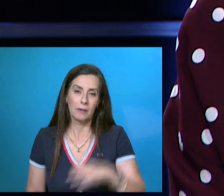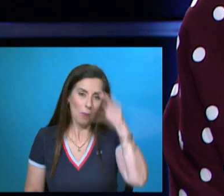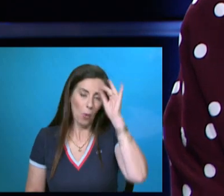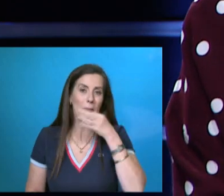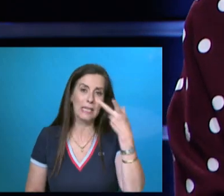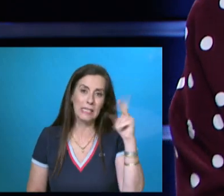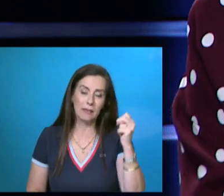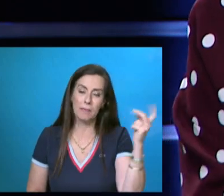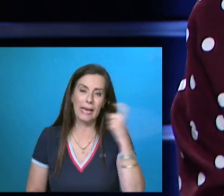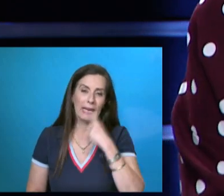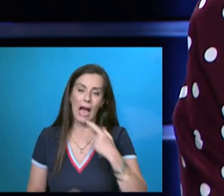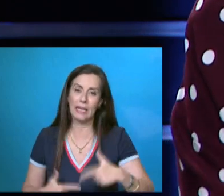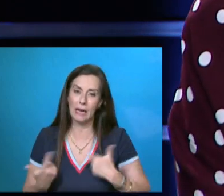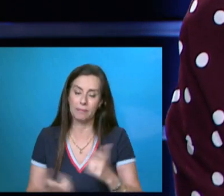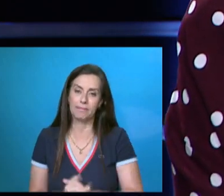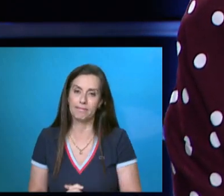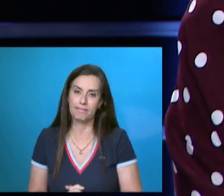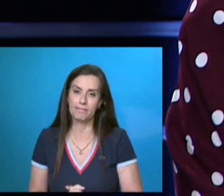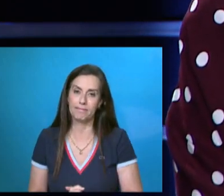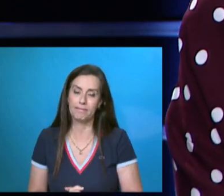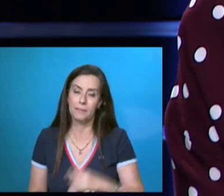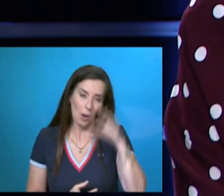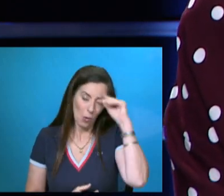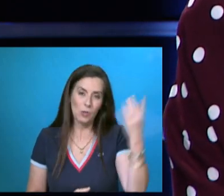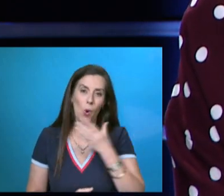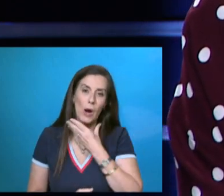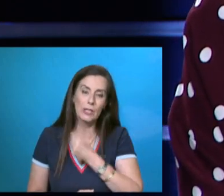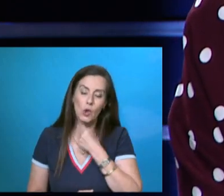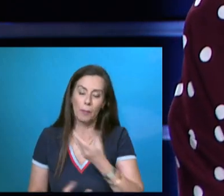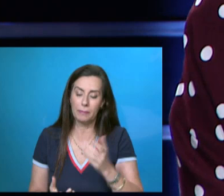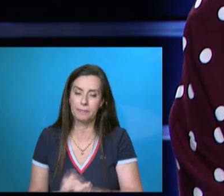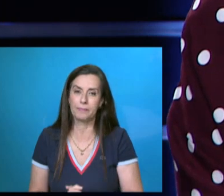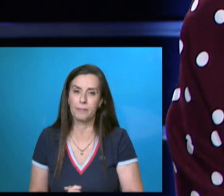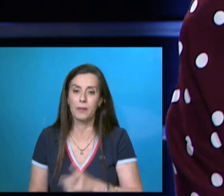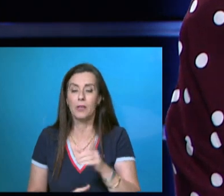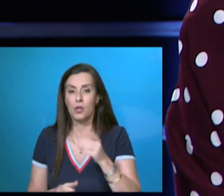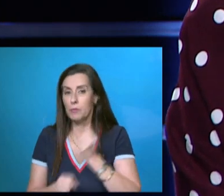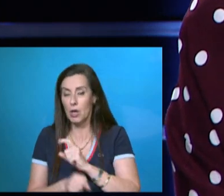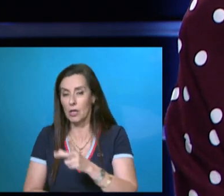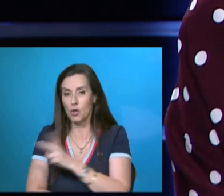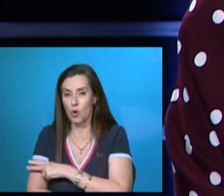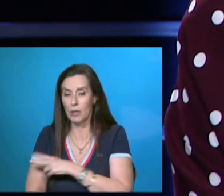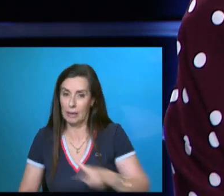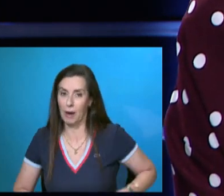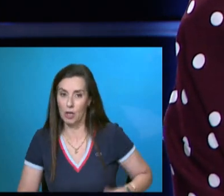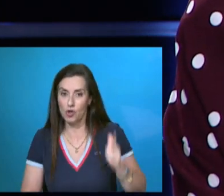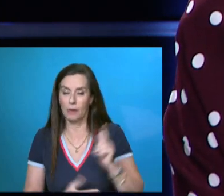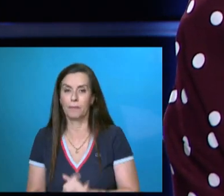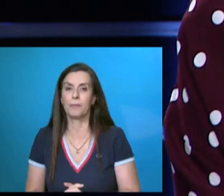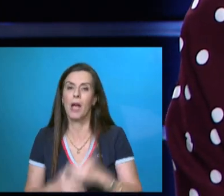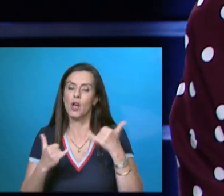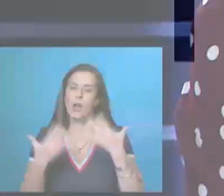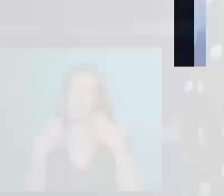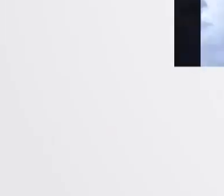בקריית חיים, איש ממוצא אתיופי בידי שוטר שהיה לבוש על אזרחי בנשקו האישי. עכשיו לתחזית מזג